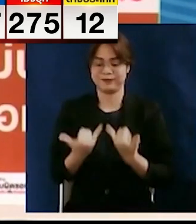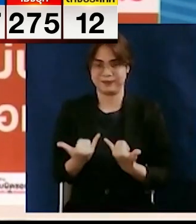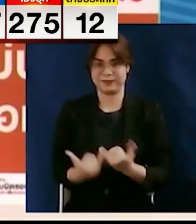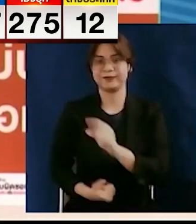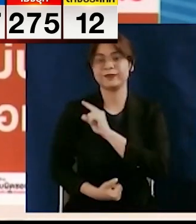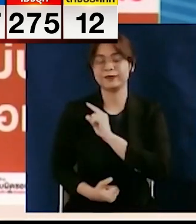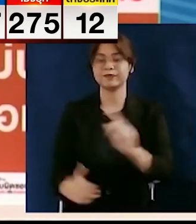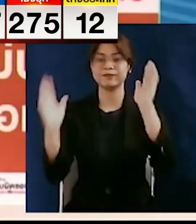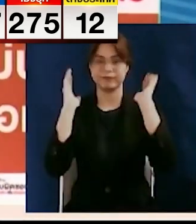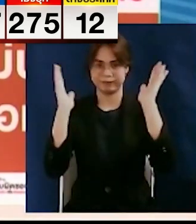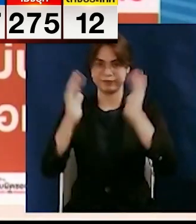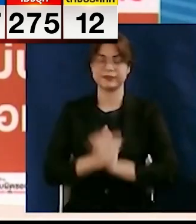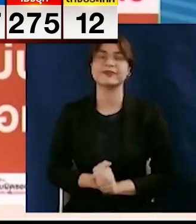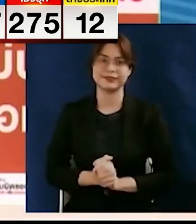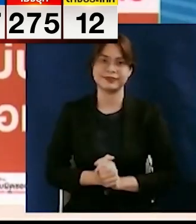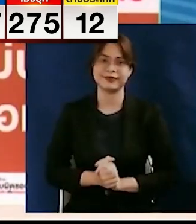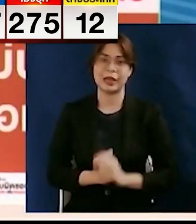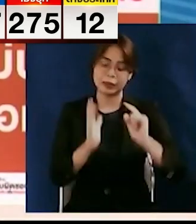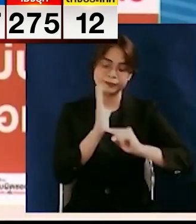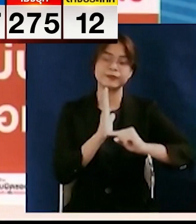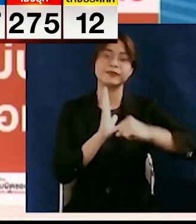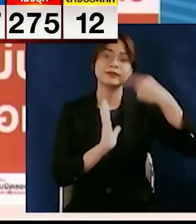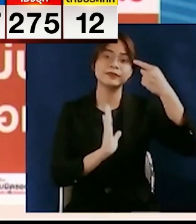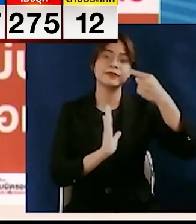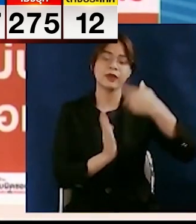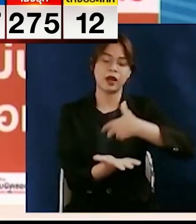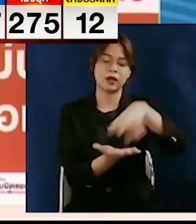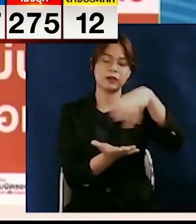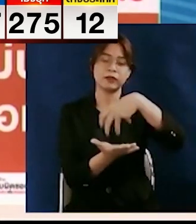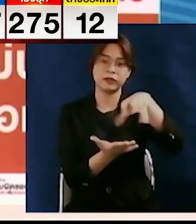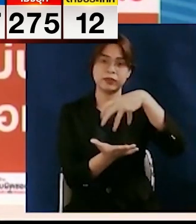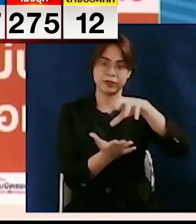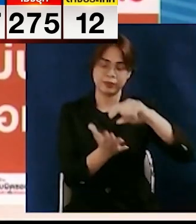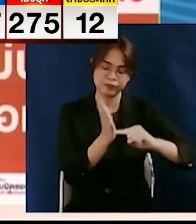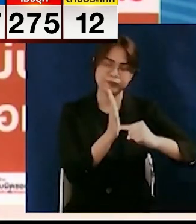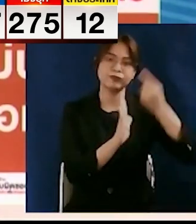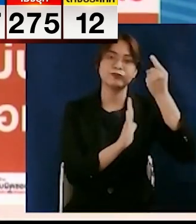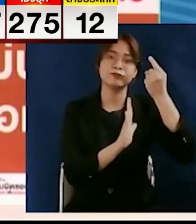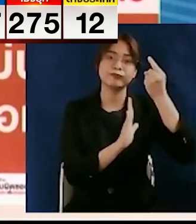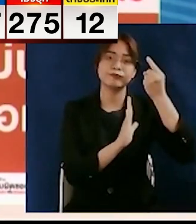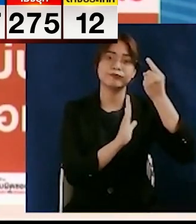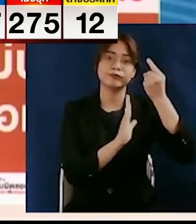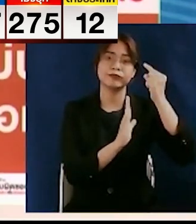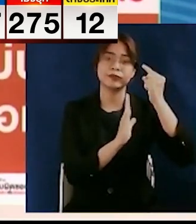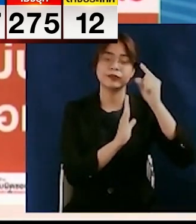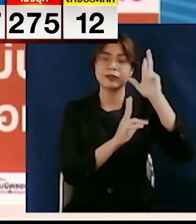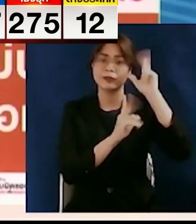วม568คนใน43จังหวัดผู้ติดเชื้อส่วนใหญ่เกี่ยวข้องกับการสัมผัสผู้ติดเชื้อร